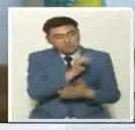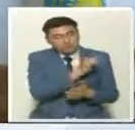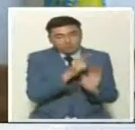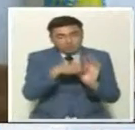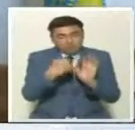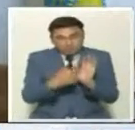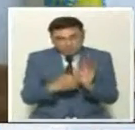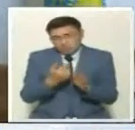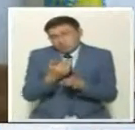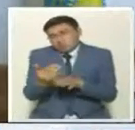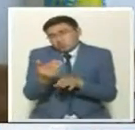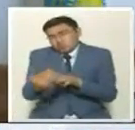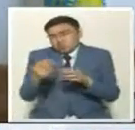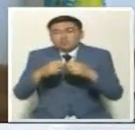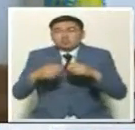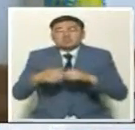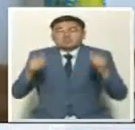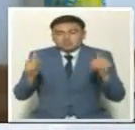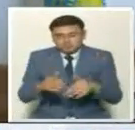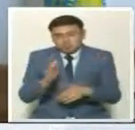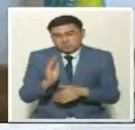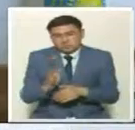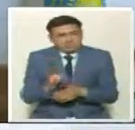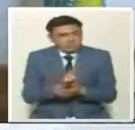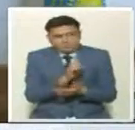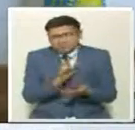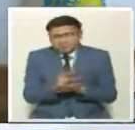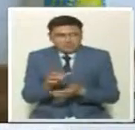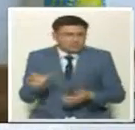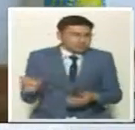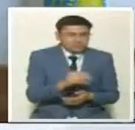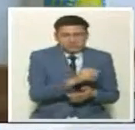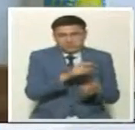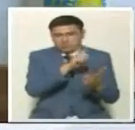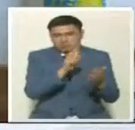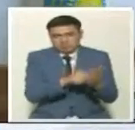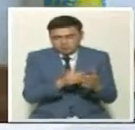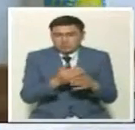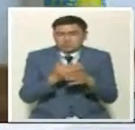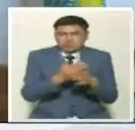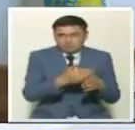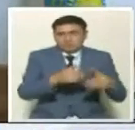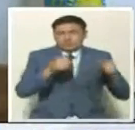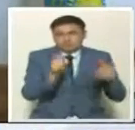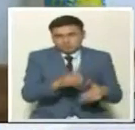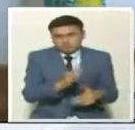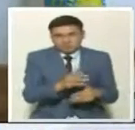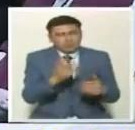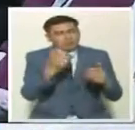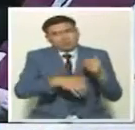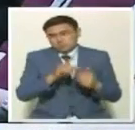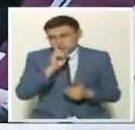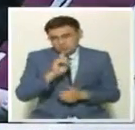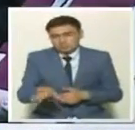шешілетін сауалдар да жоқ емес. Сондықтан мұқият қарастырамыз да, ешқандай ешбір сұрақ шешімсіз